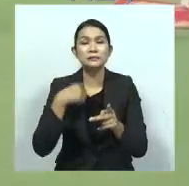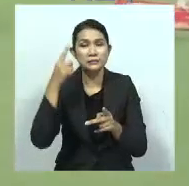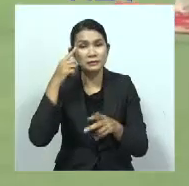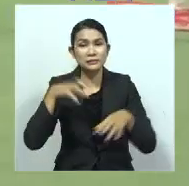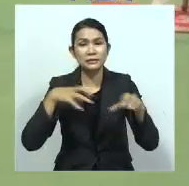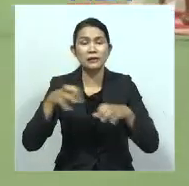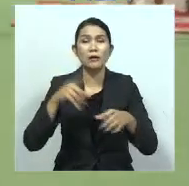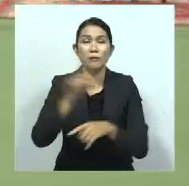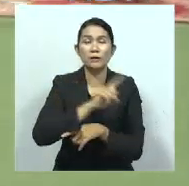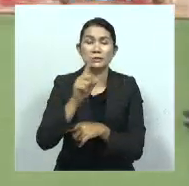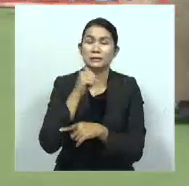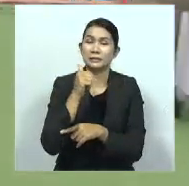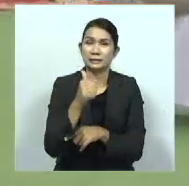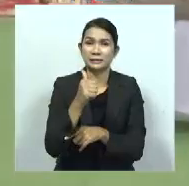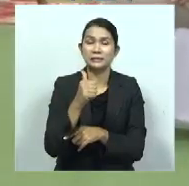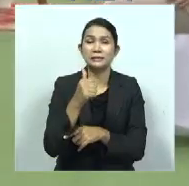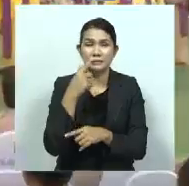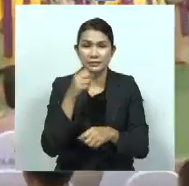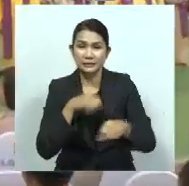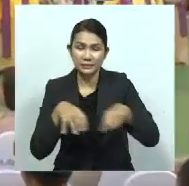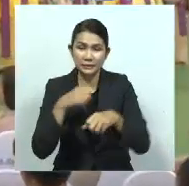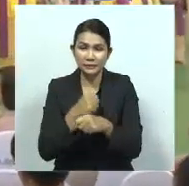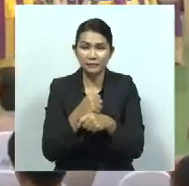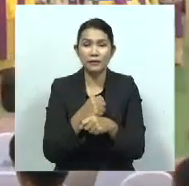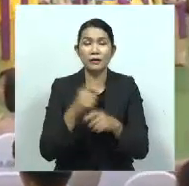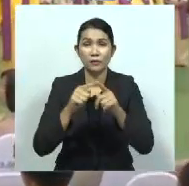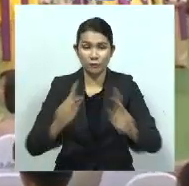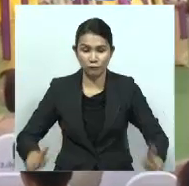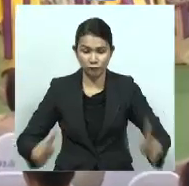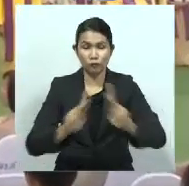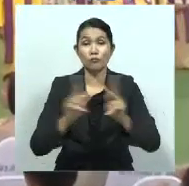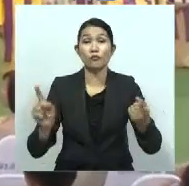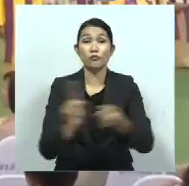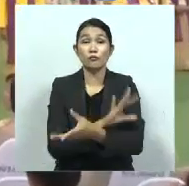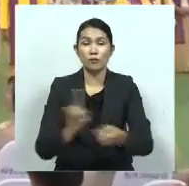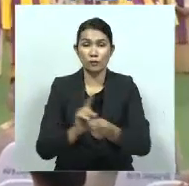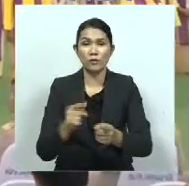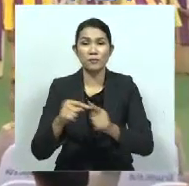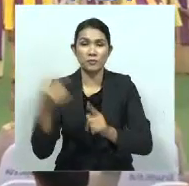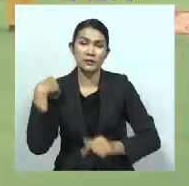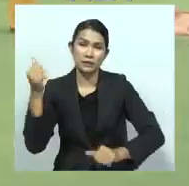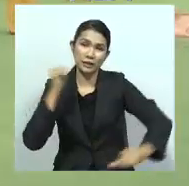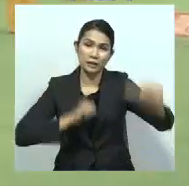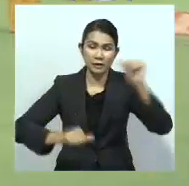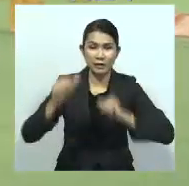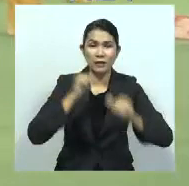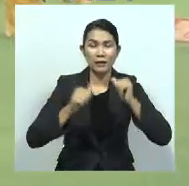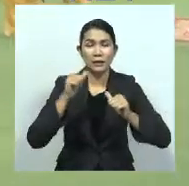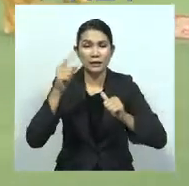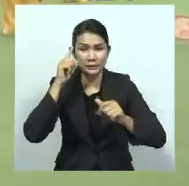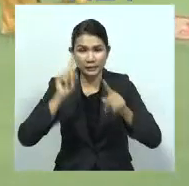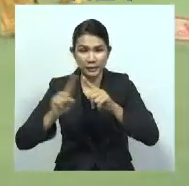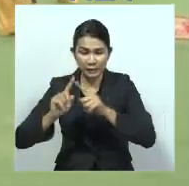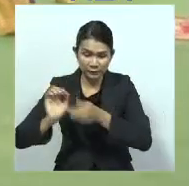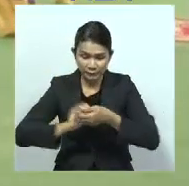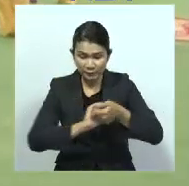ในโอกาสมหามงคลพระราชพิธีบรมราชาภิเษกและกระทรวงวัฒนธรรมจัดมหรสพสมโภชโดยบูรณาการความร่วม